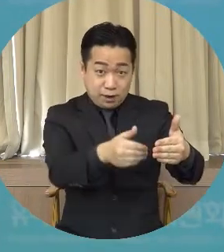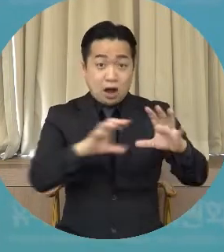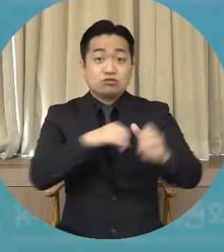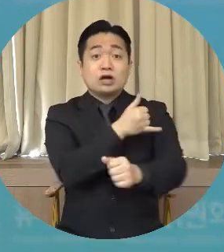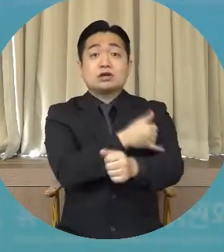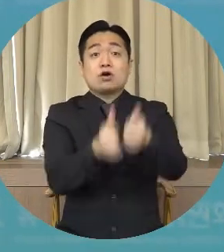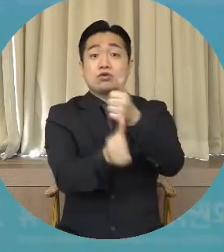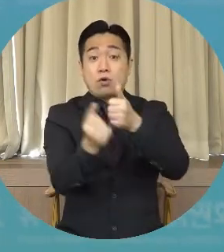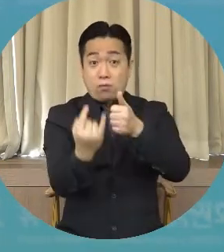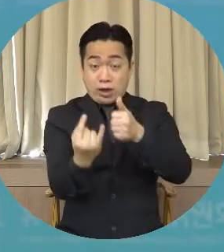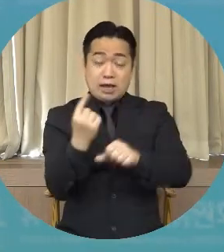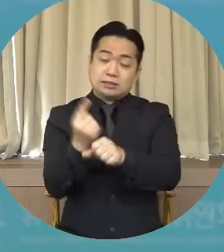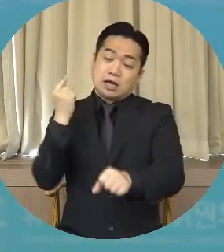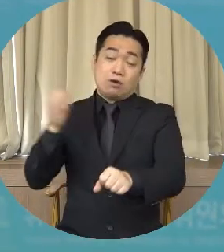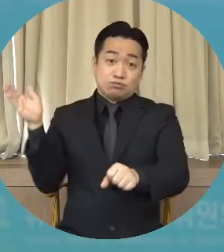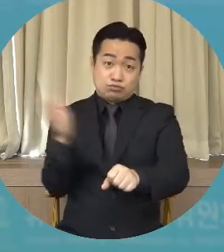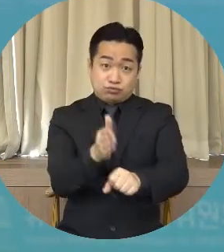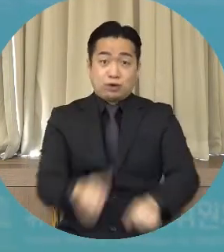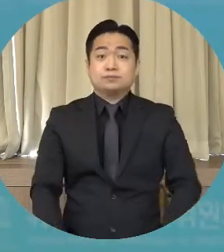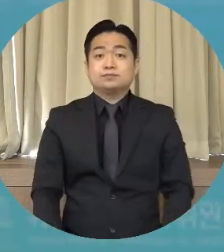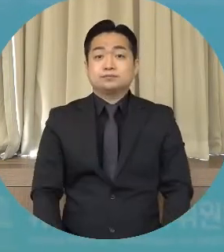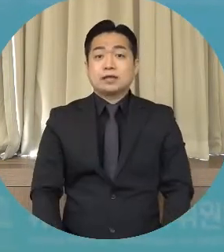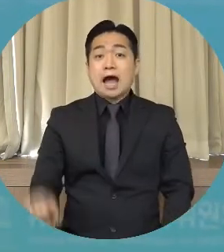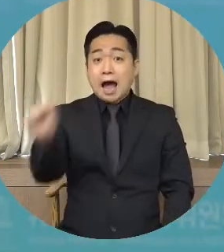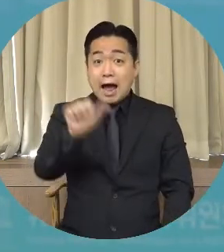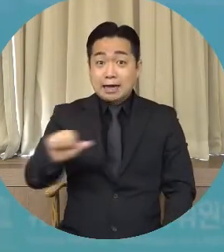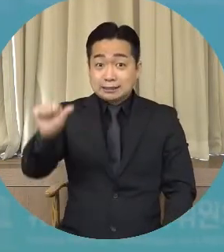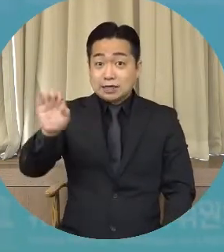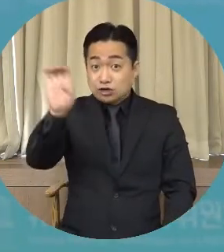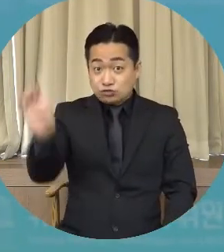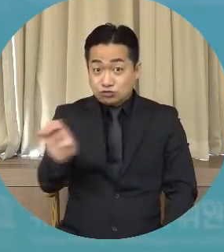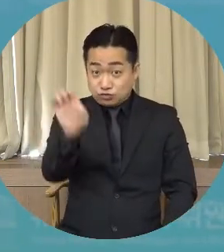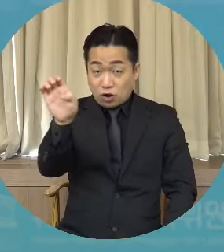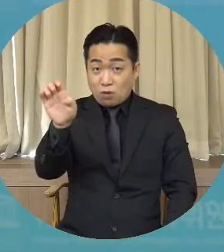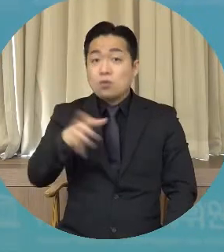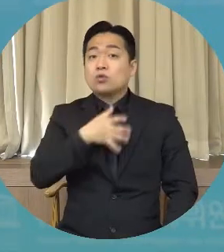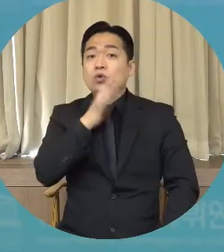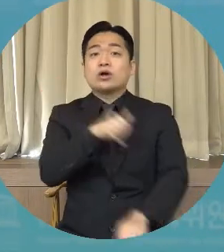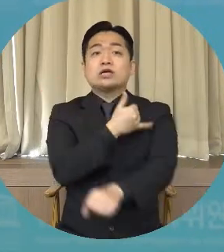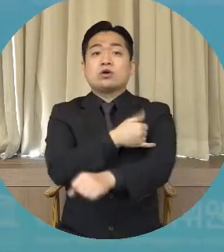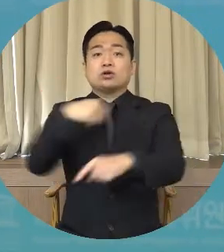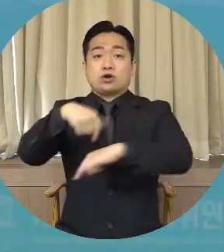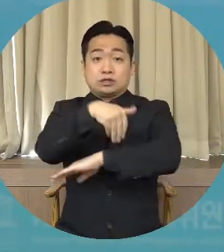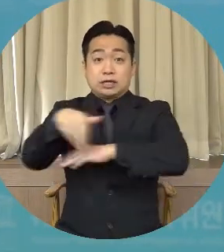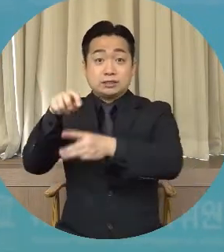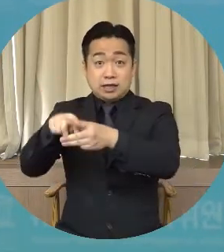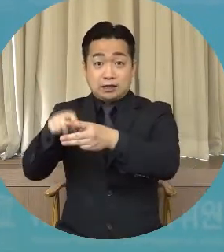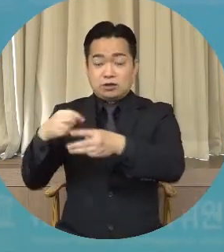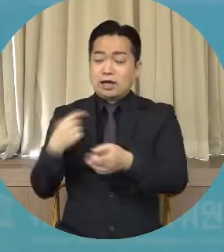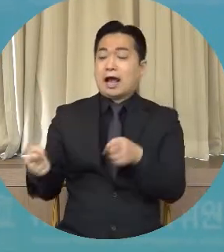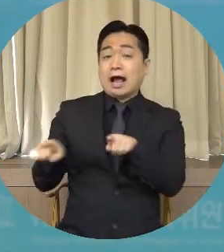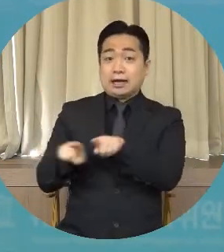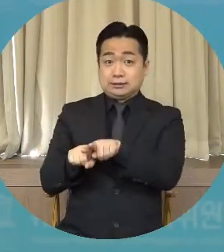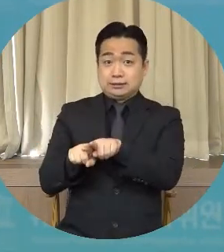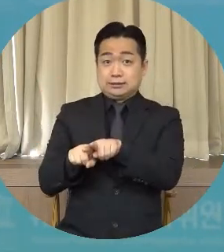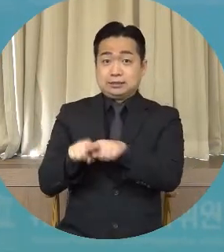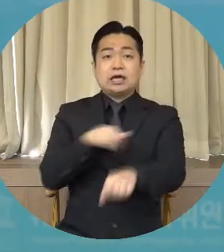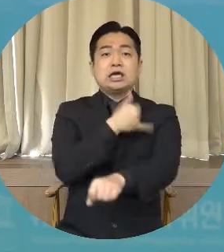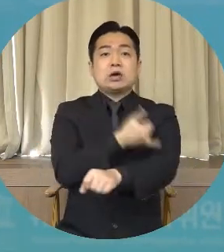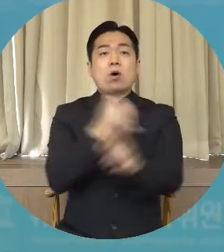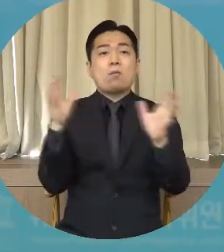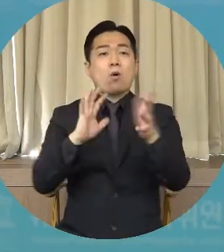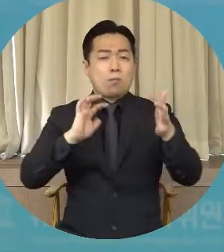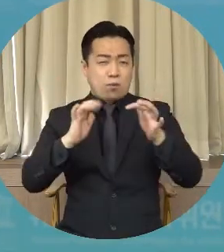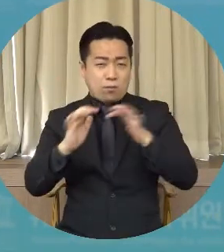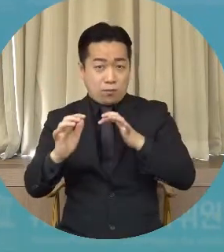국가인권위원회는 작년부터 아셈 노인 인권 정책 센터와 함께 노인 인권 포럼을 개최해서